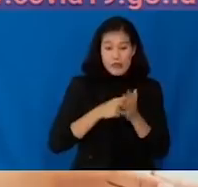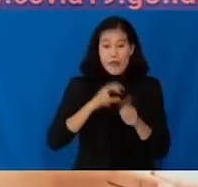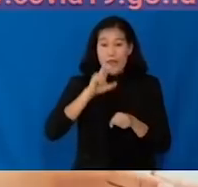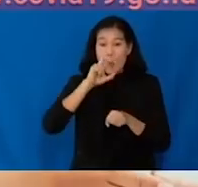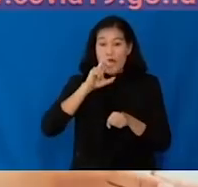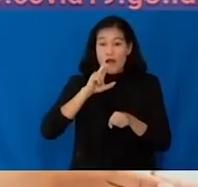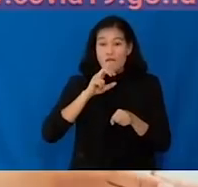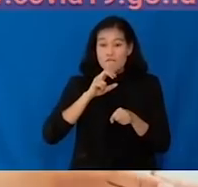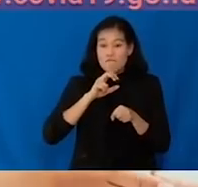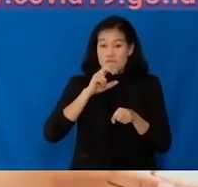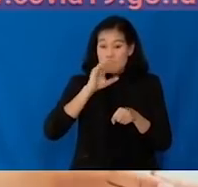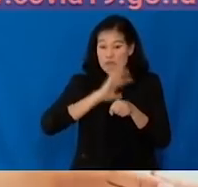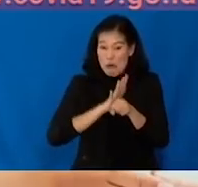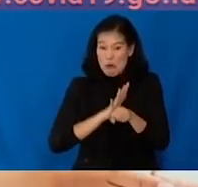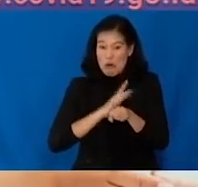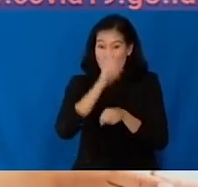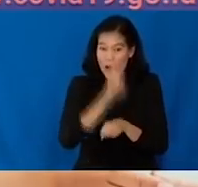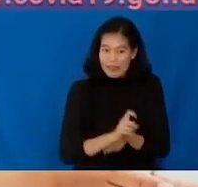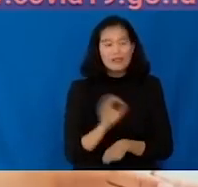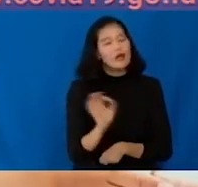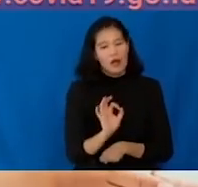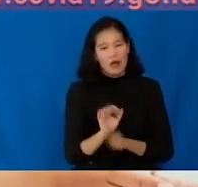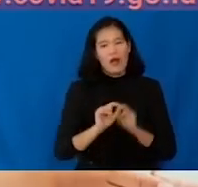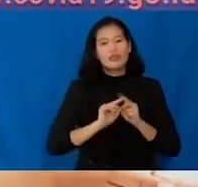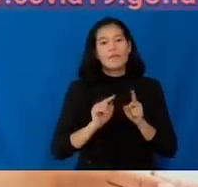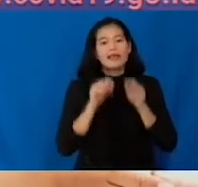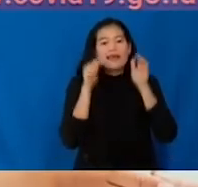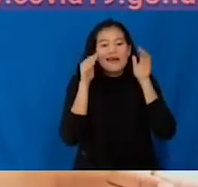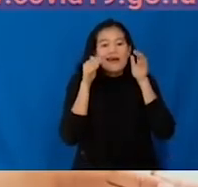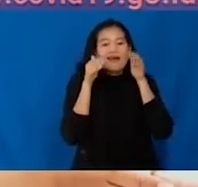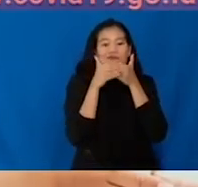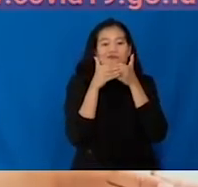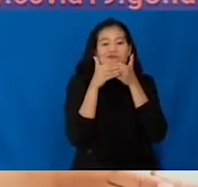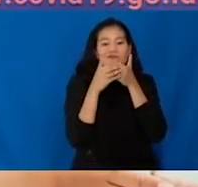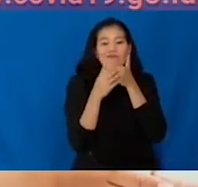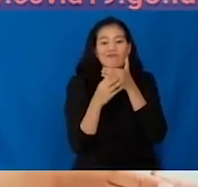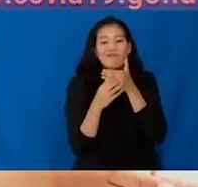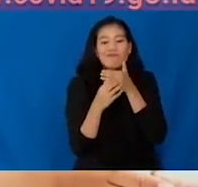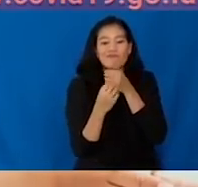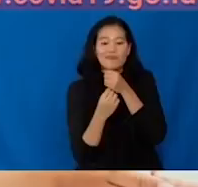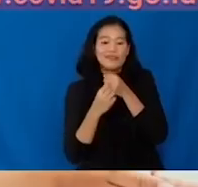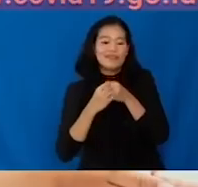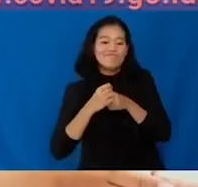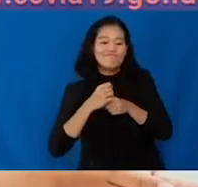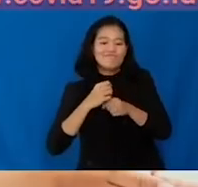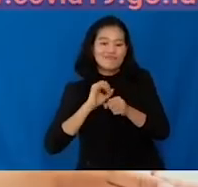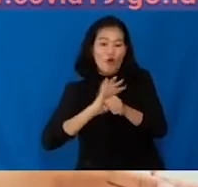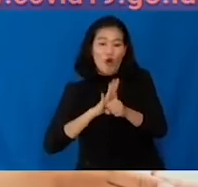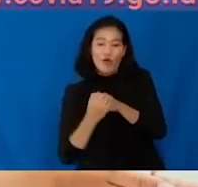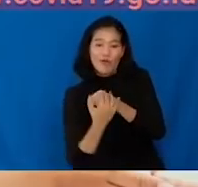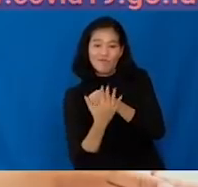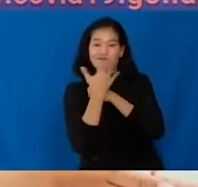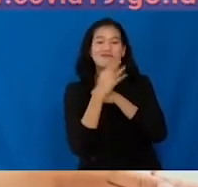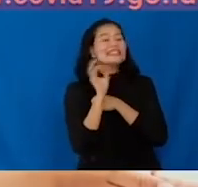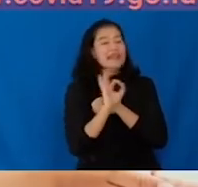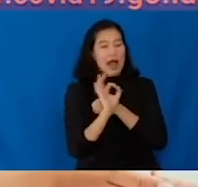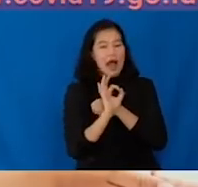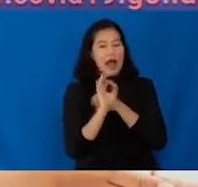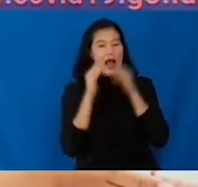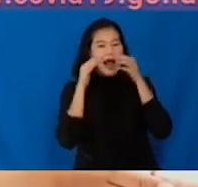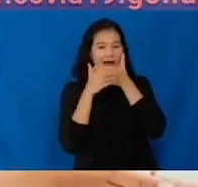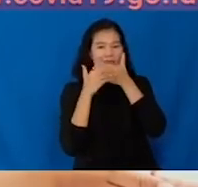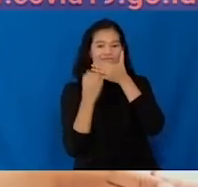Hai tetapi masker hanya melindungi saja agar kita tidak terpapar oleh virus itu oleh karena itu